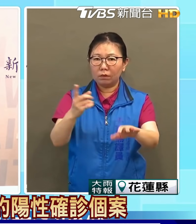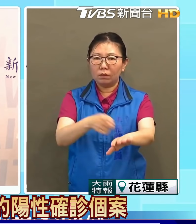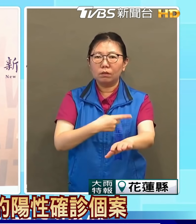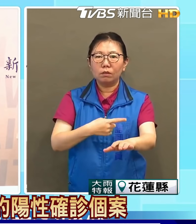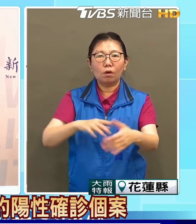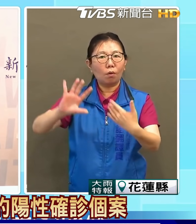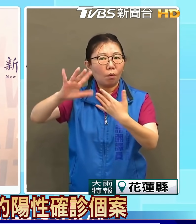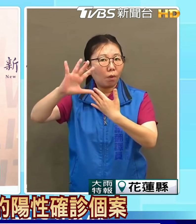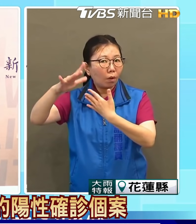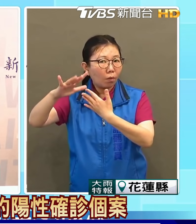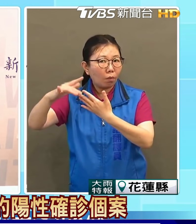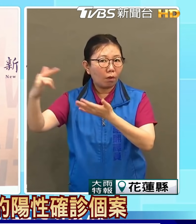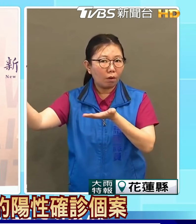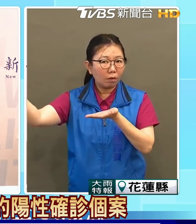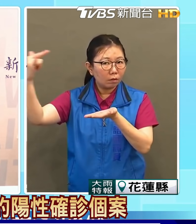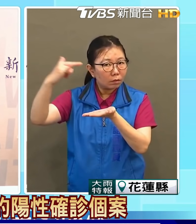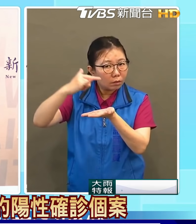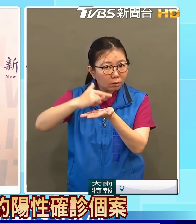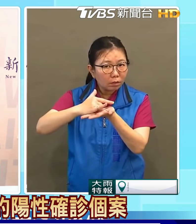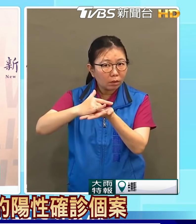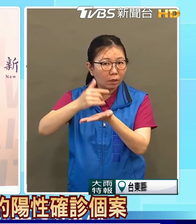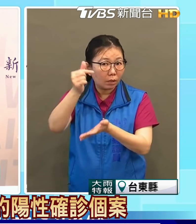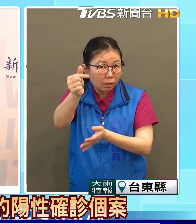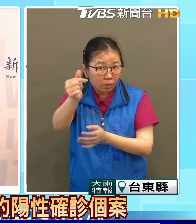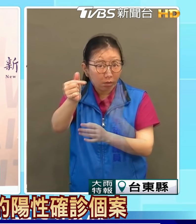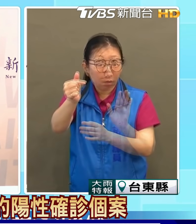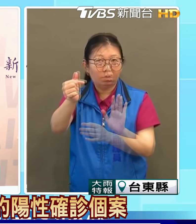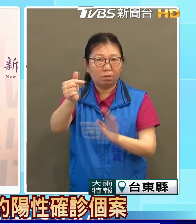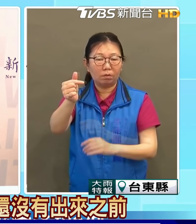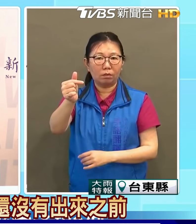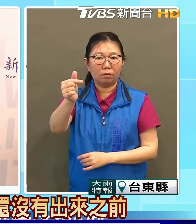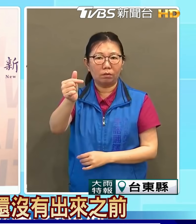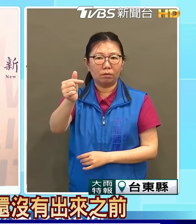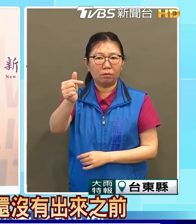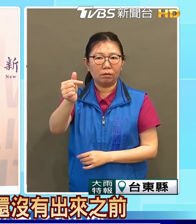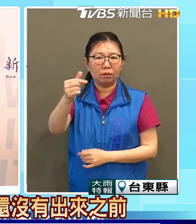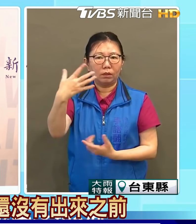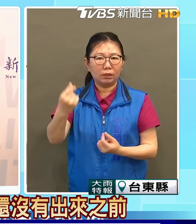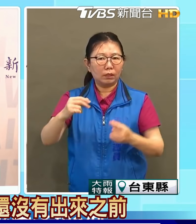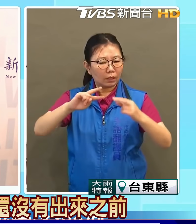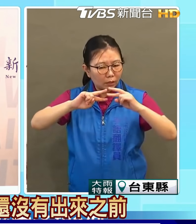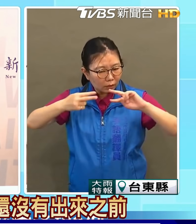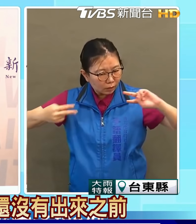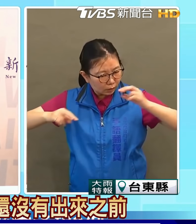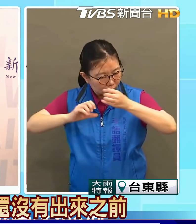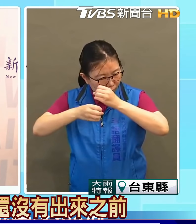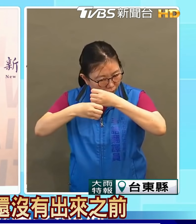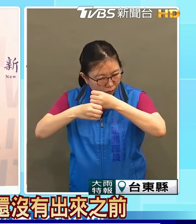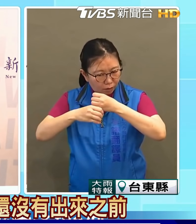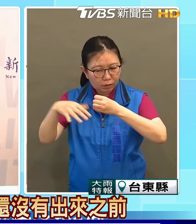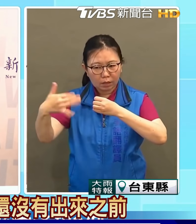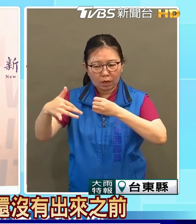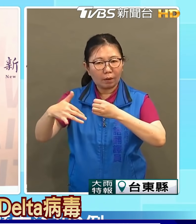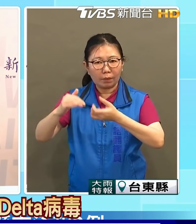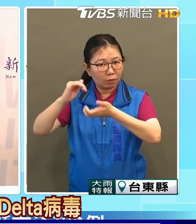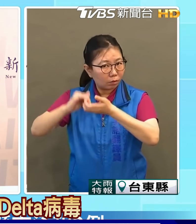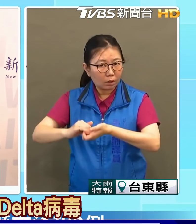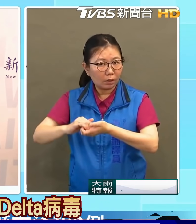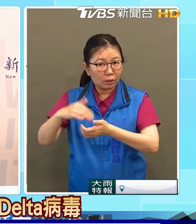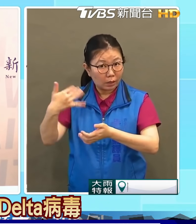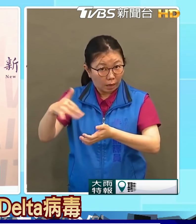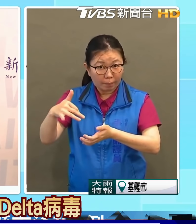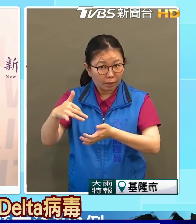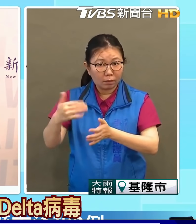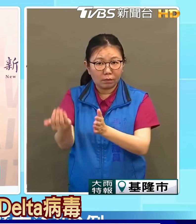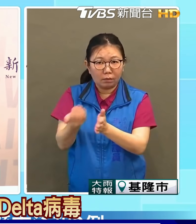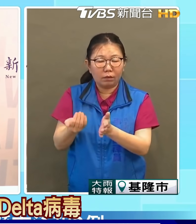从境外进来的阳性确诊个案，在基因定序还没有出来之前，